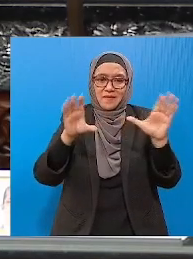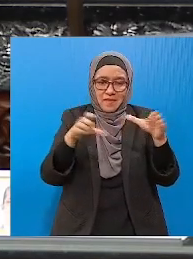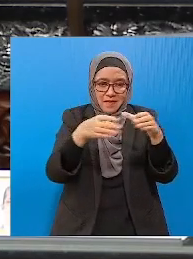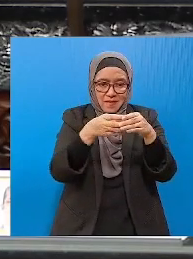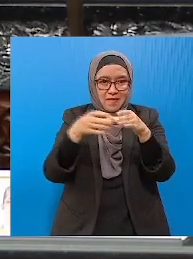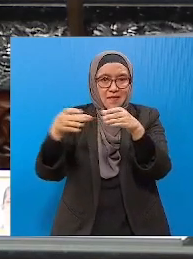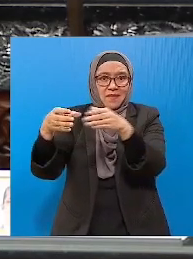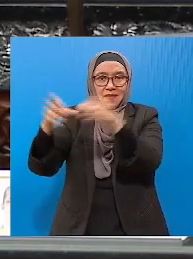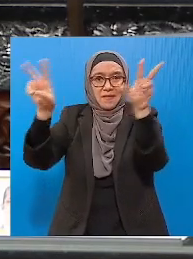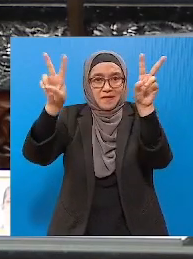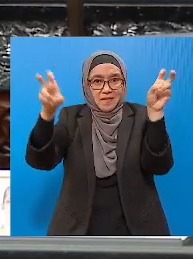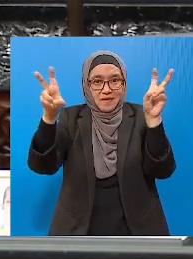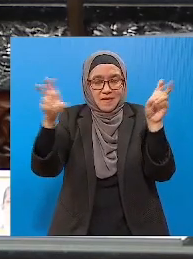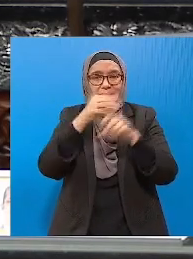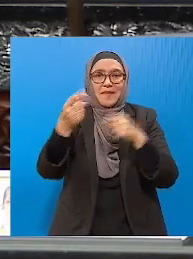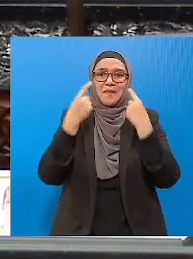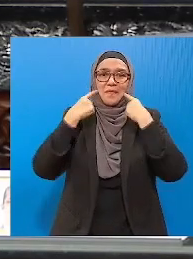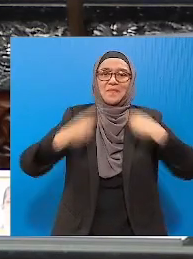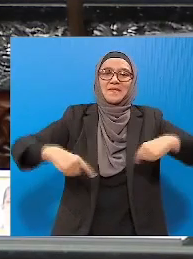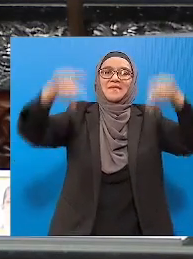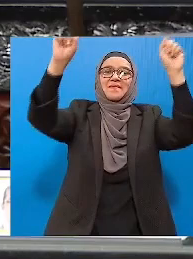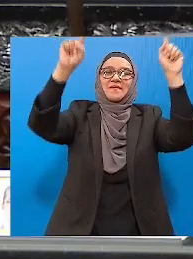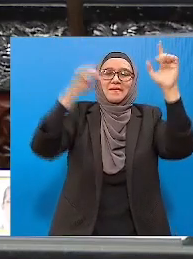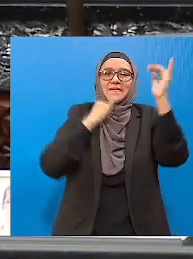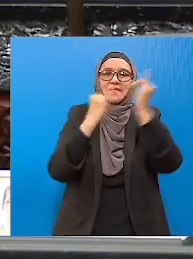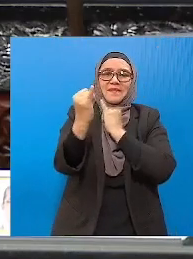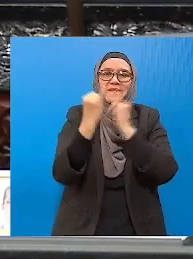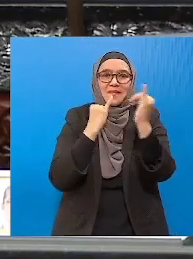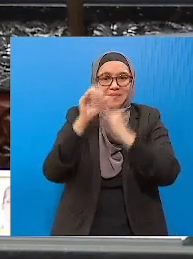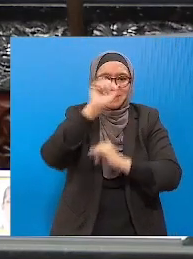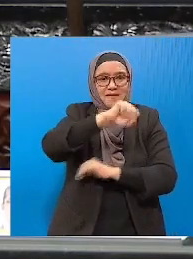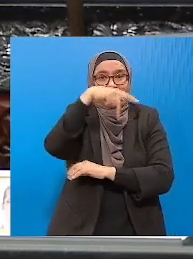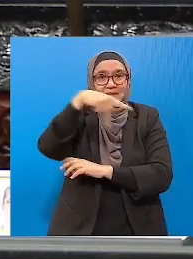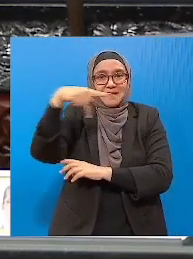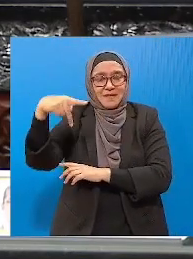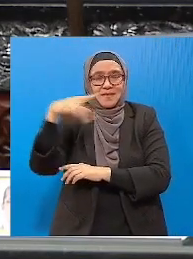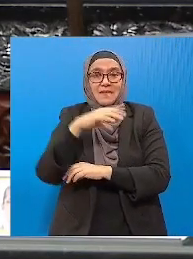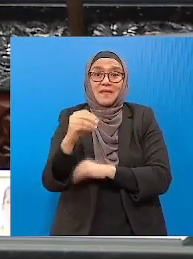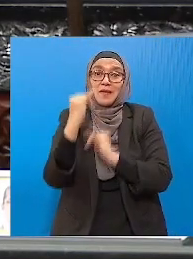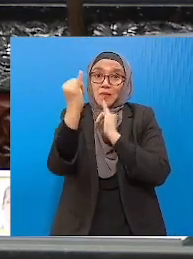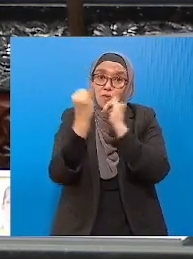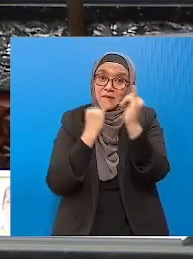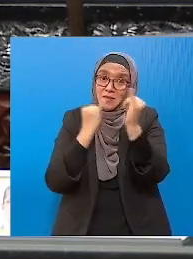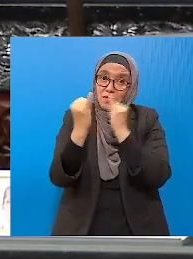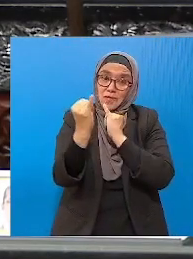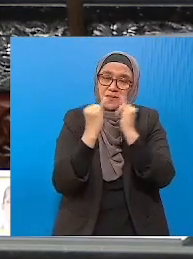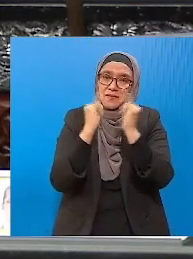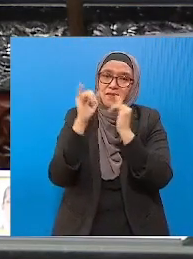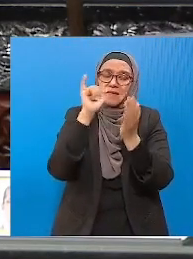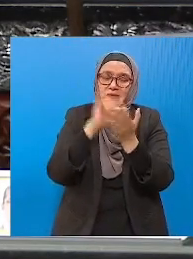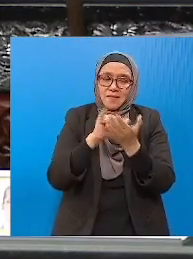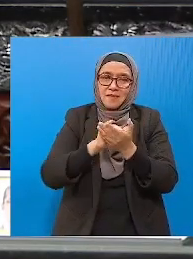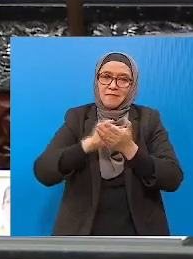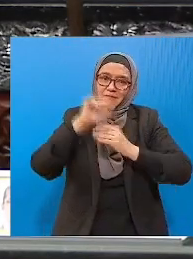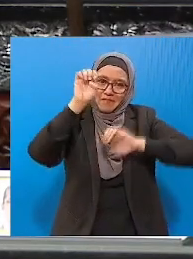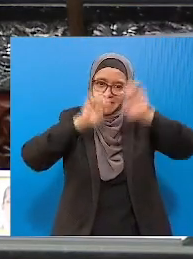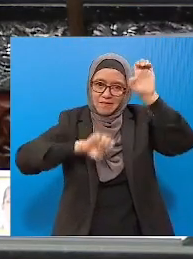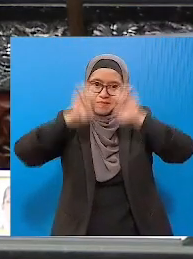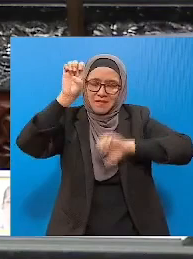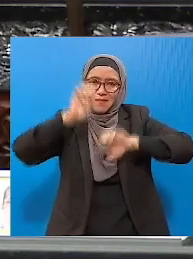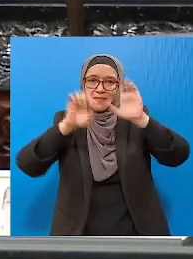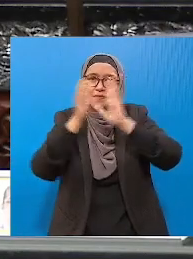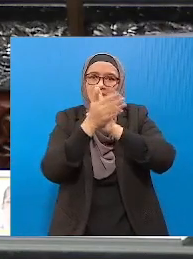pelajaran dan percaya dalam ke mode SPP ke Mode go tersebut menilai kompetensi umum